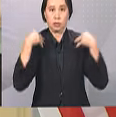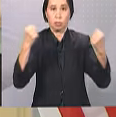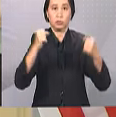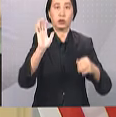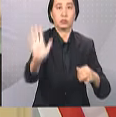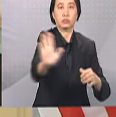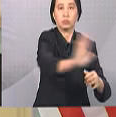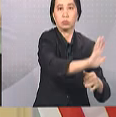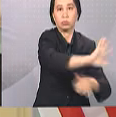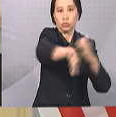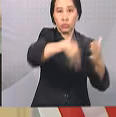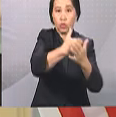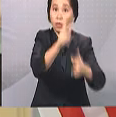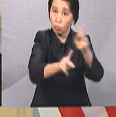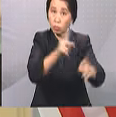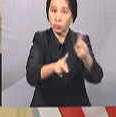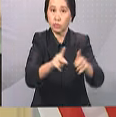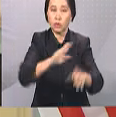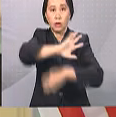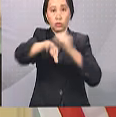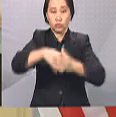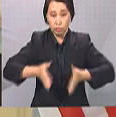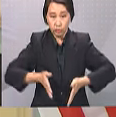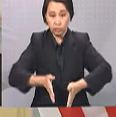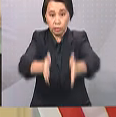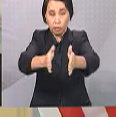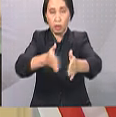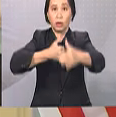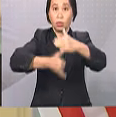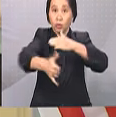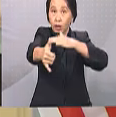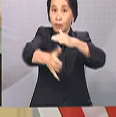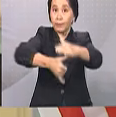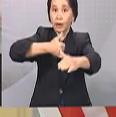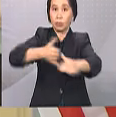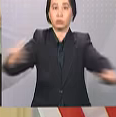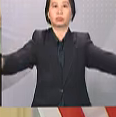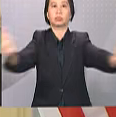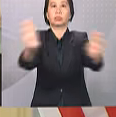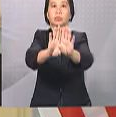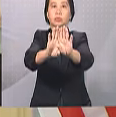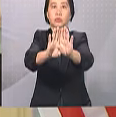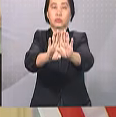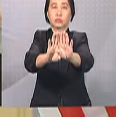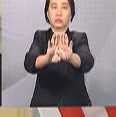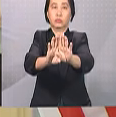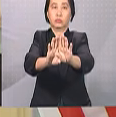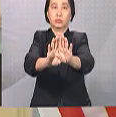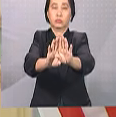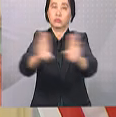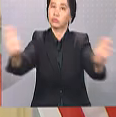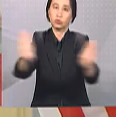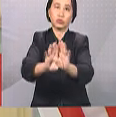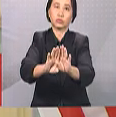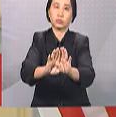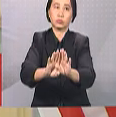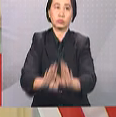dan sebagainya. Semua laluan keluar masuk kawasan tersebut ditutup kepada